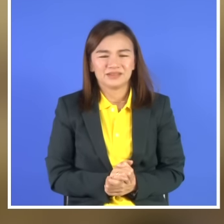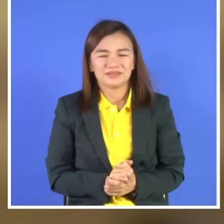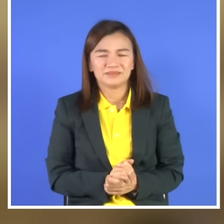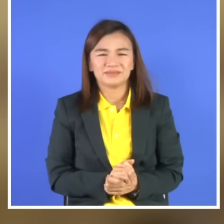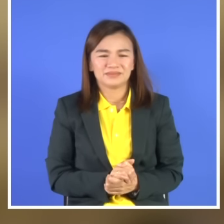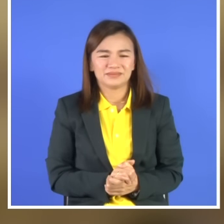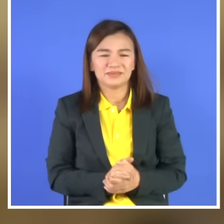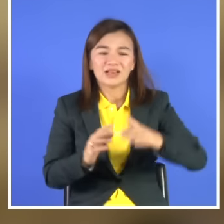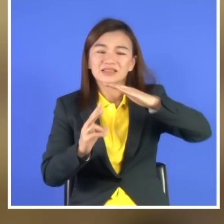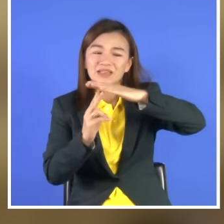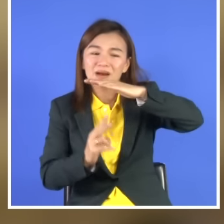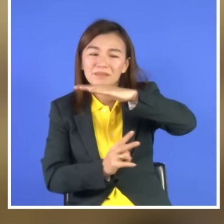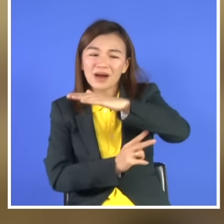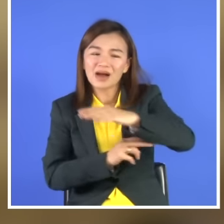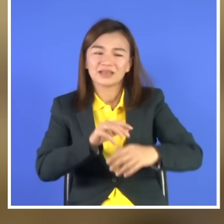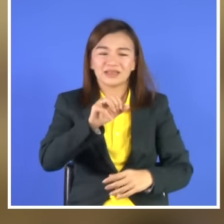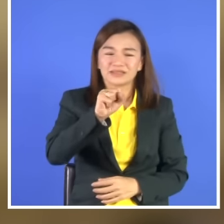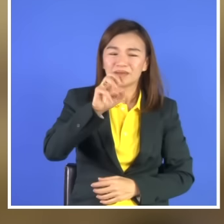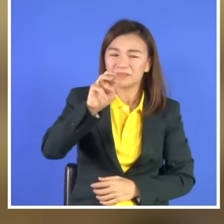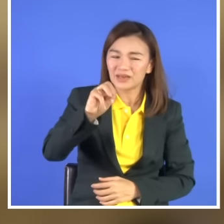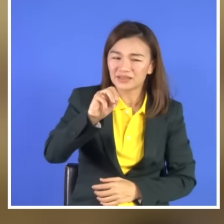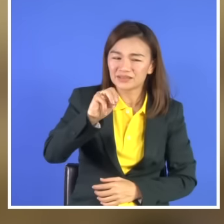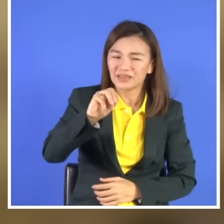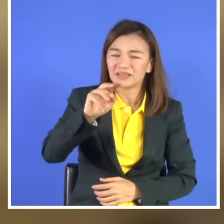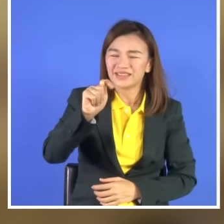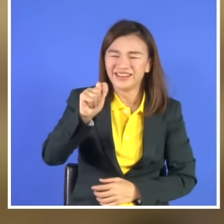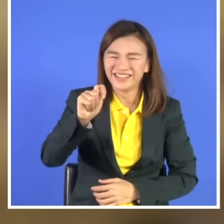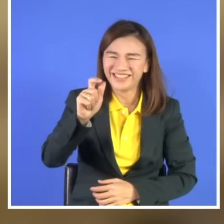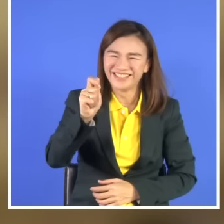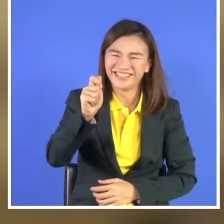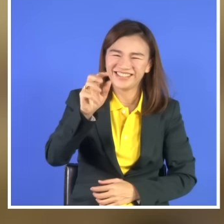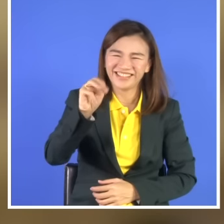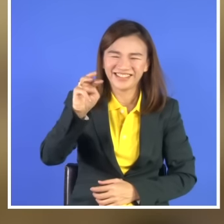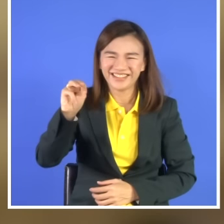สะพานสมุมต่อมรมาร์ก